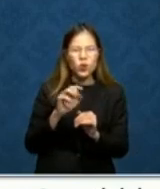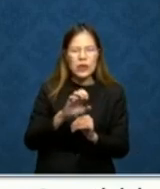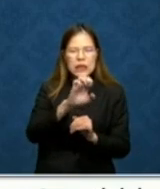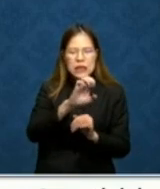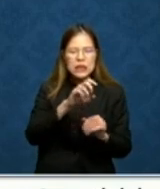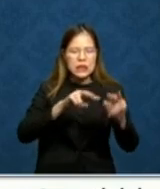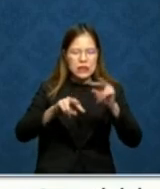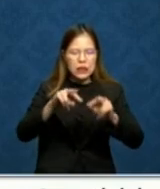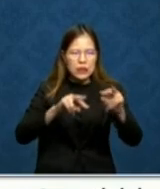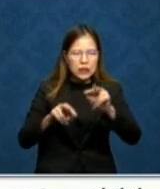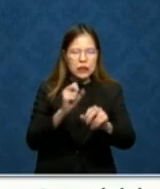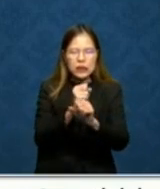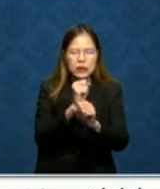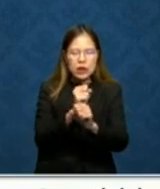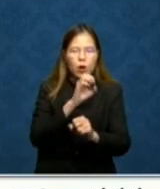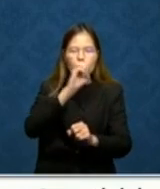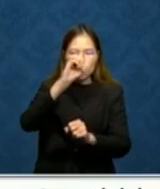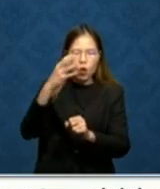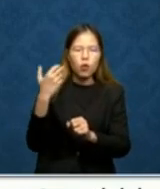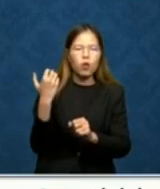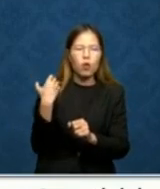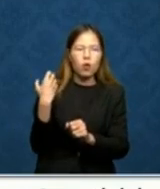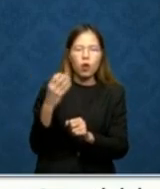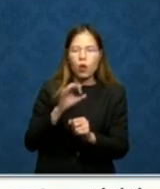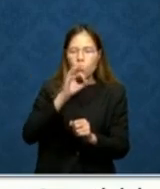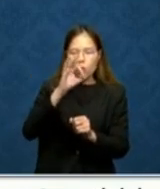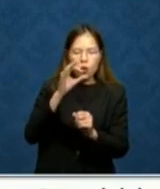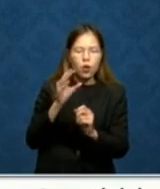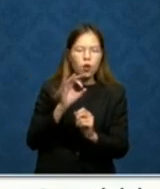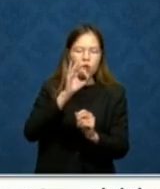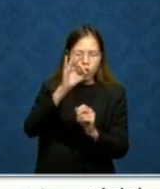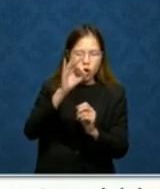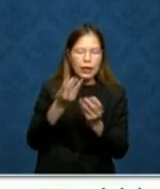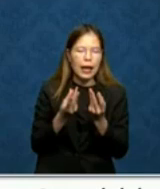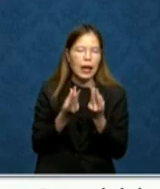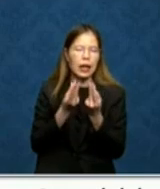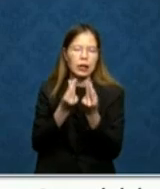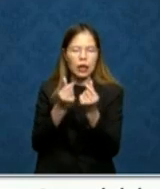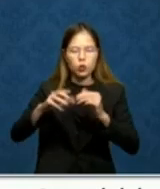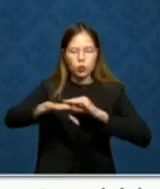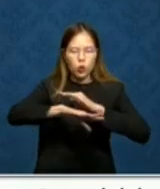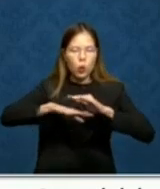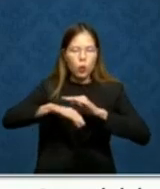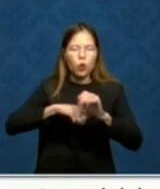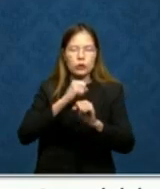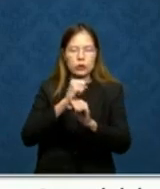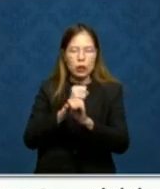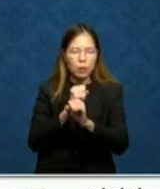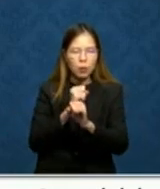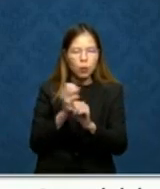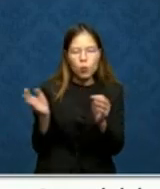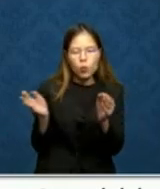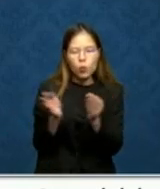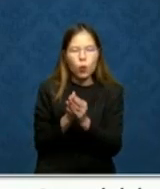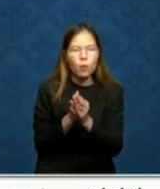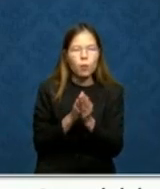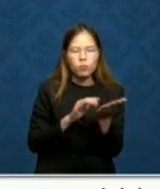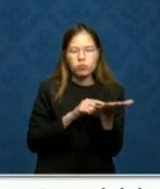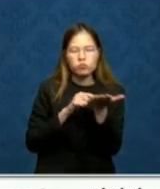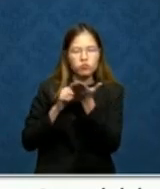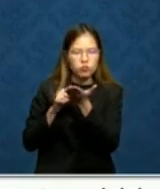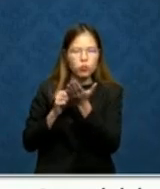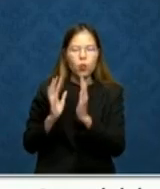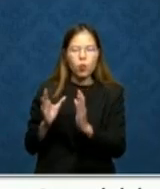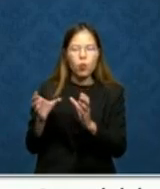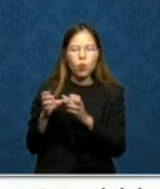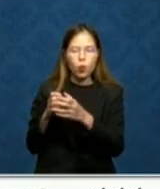คะจะมีแนวทางในการแจ้งการร้องเรียนอย่างละเอียดแล้วก็สามารถที่จะเก็บรวบรวมข้อมูลทำสถิติประสานงานไปสู่ผู้ที่เกี่ยว